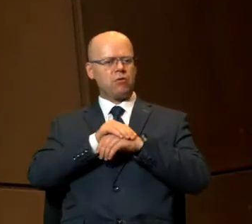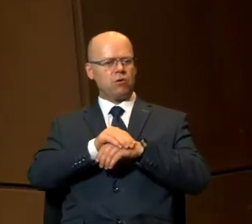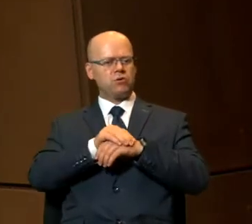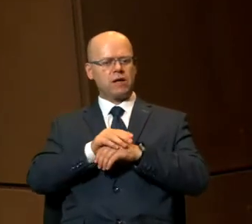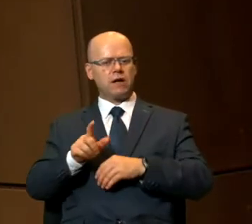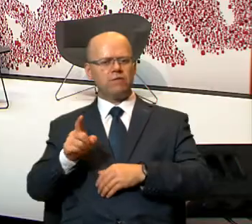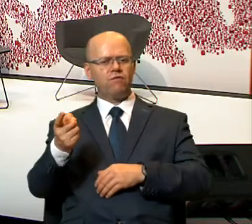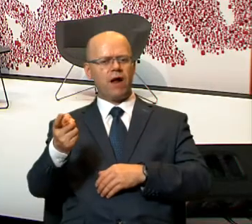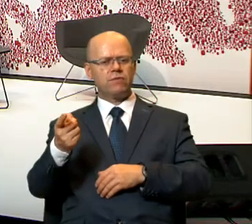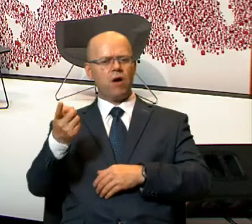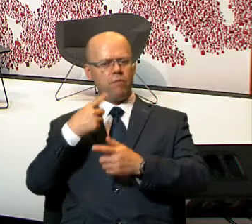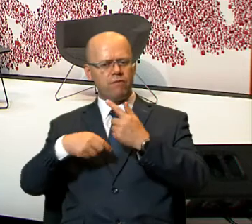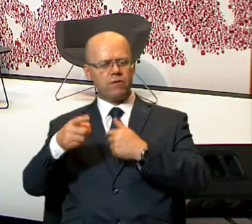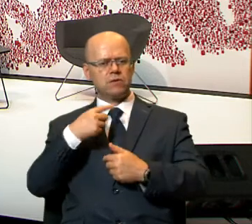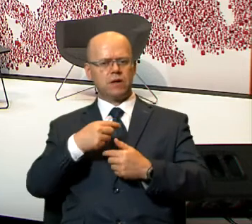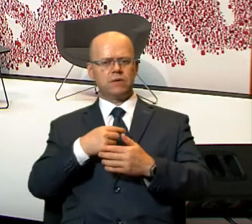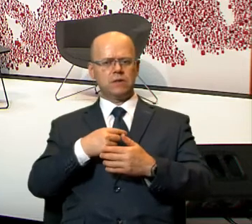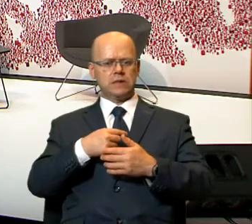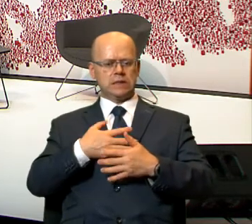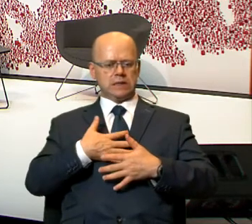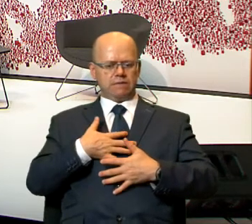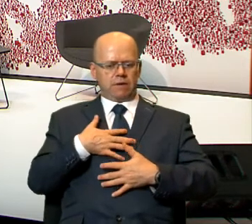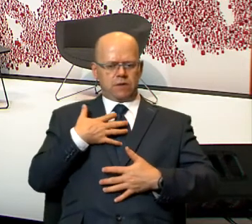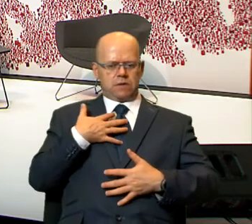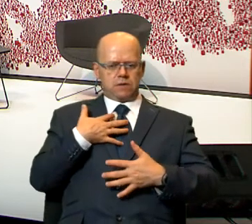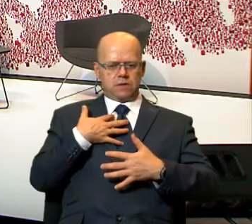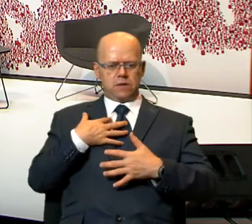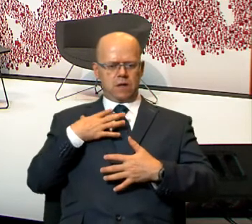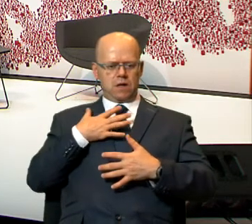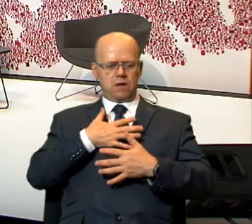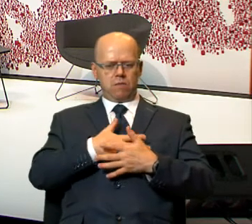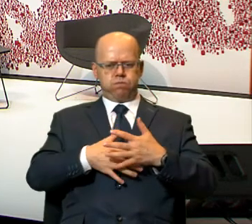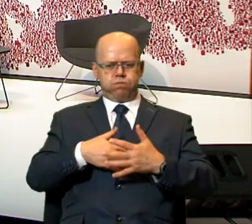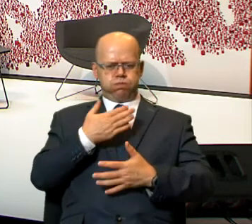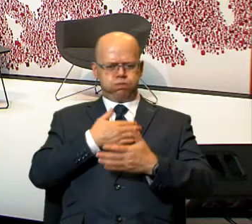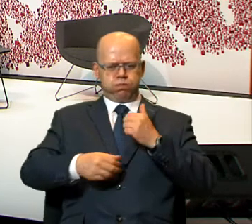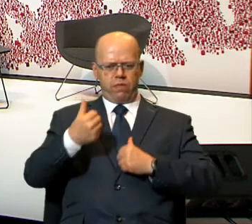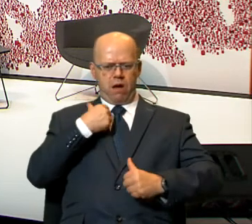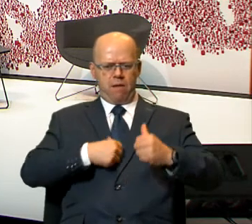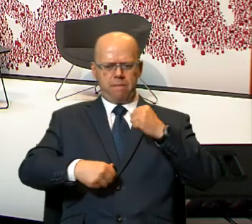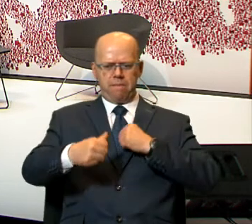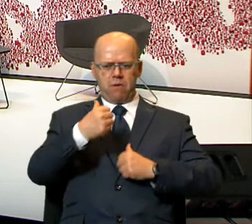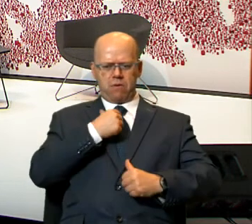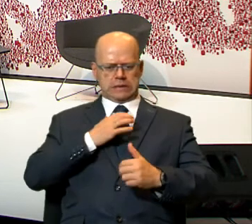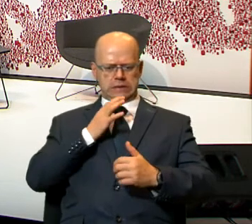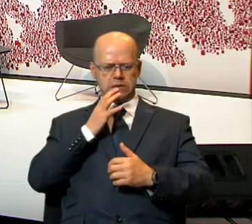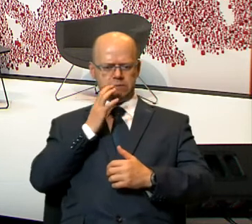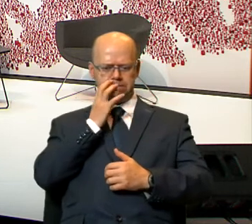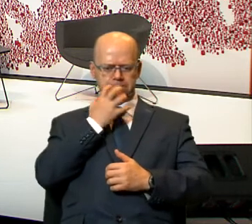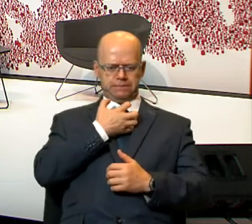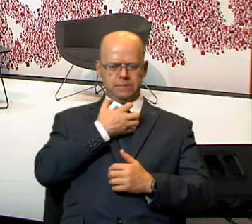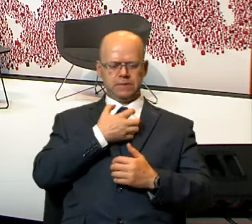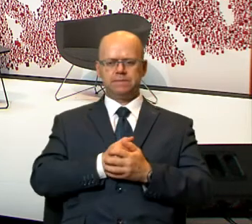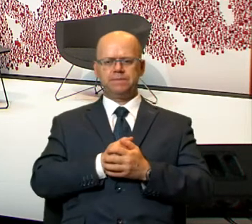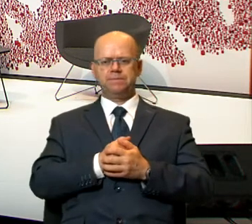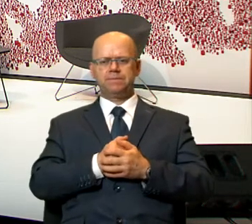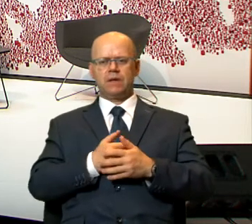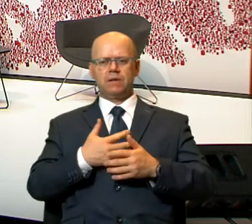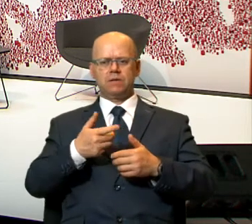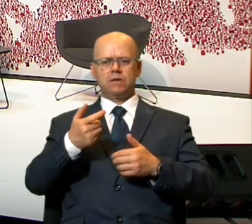zwróciła uwagę, prowadzi to do wypalenia. A zatem ta permanentna stabilizacja dynamiczna prowadzi